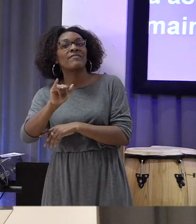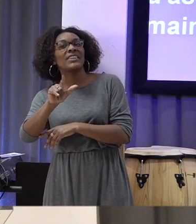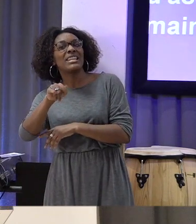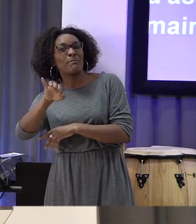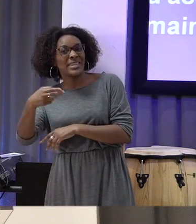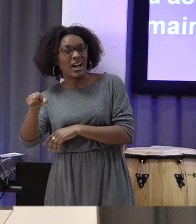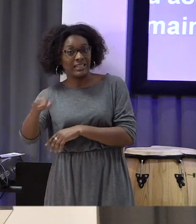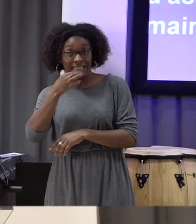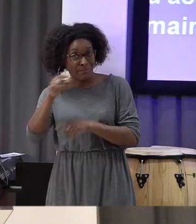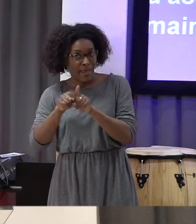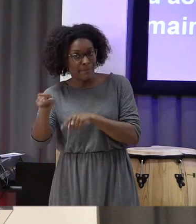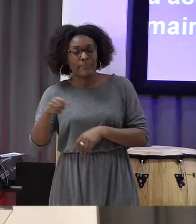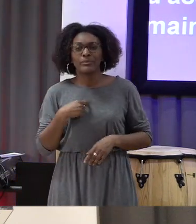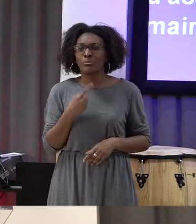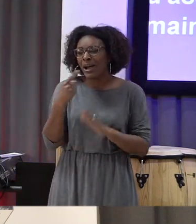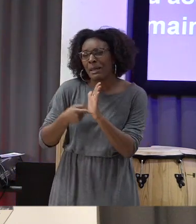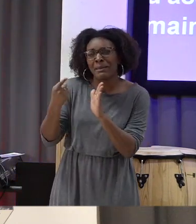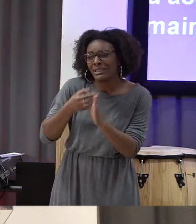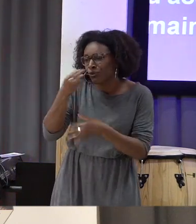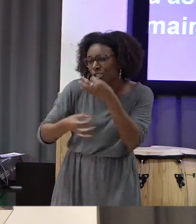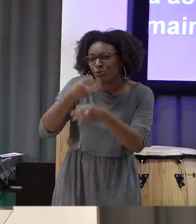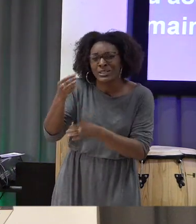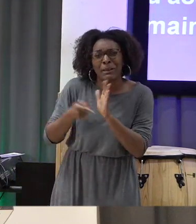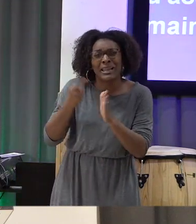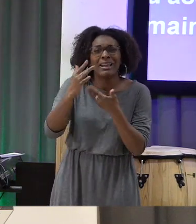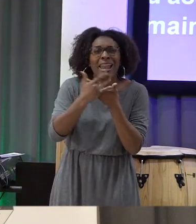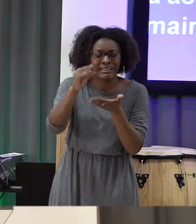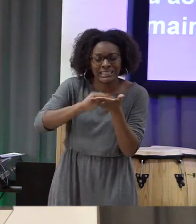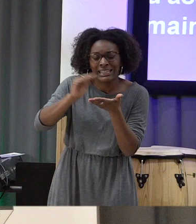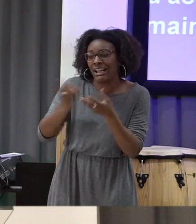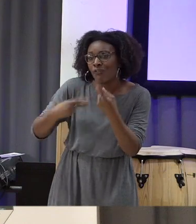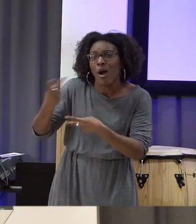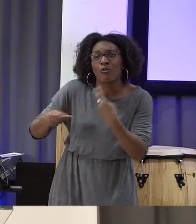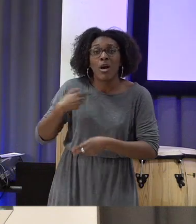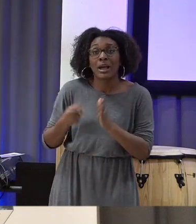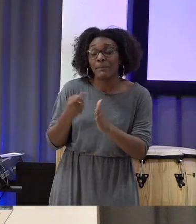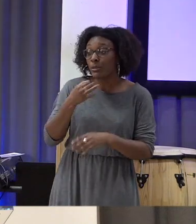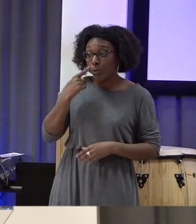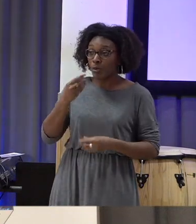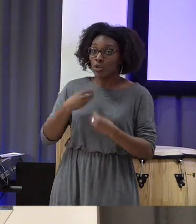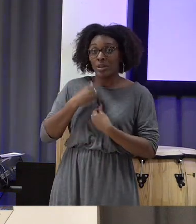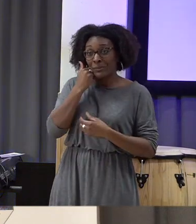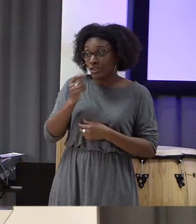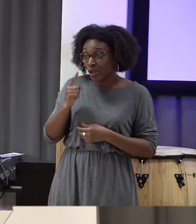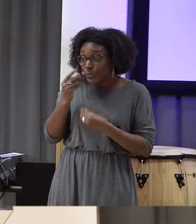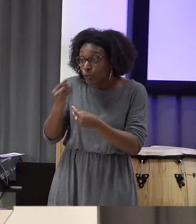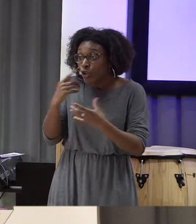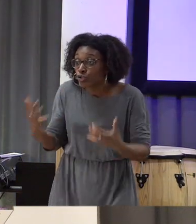N'est pas pour moi pénible, mais c'est pour votre salut.